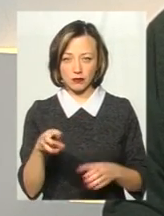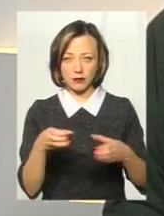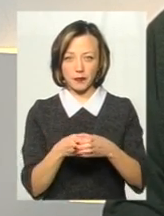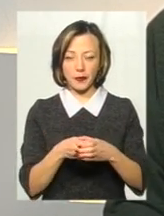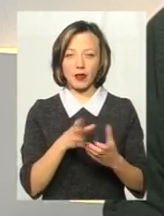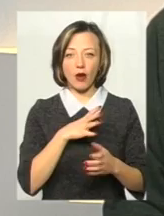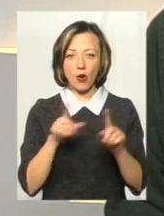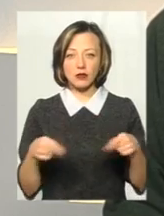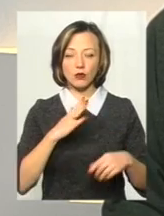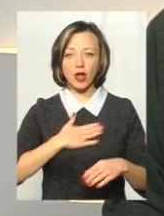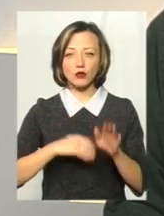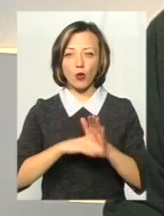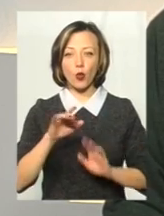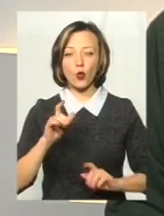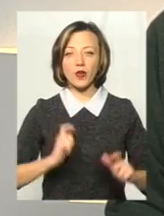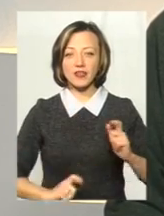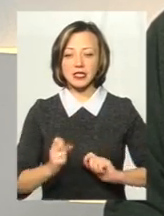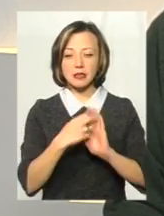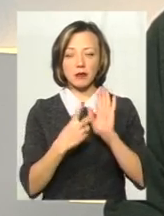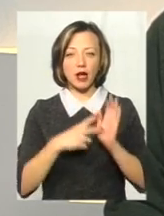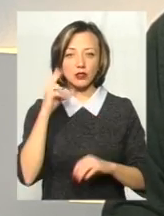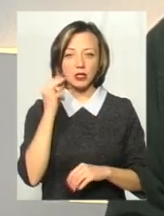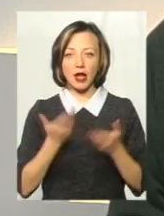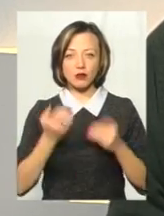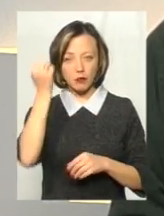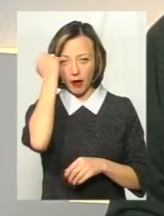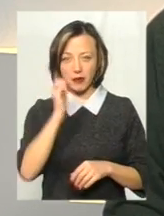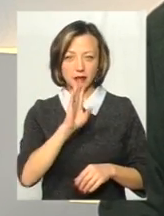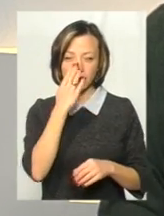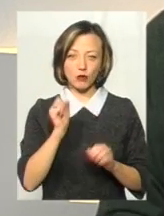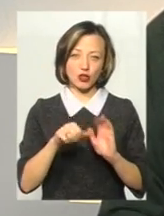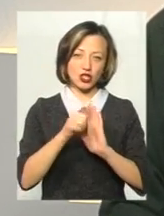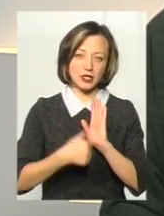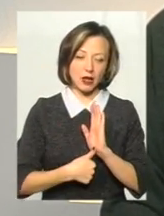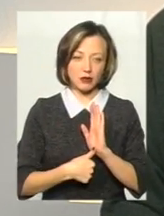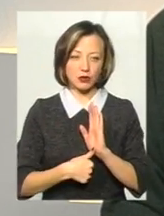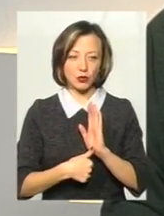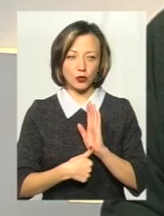І 17-го числа, якщо пам'ять мені не зраджує, може 16-го,